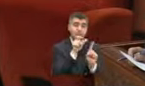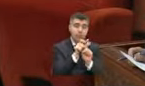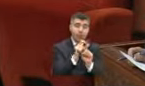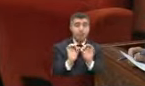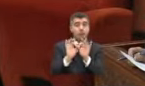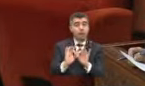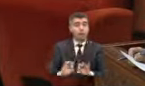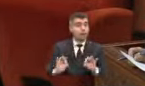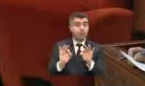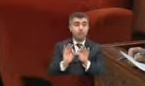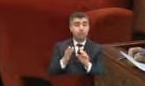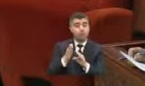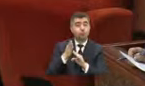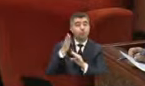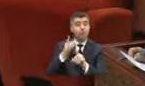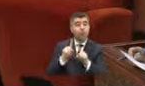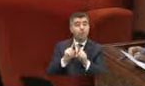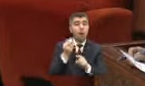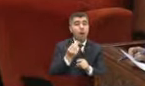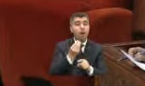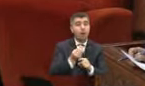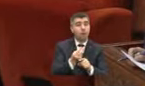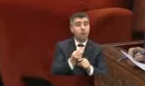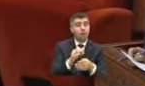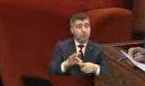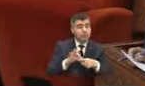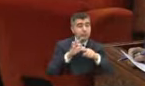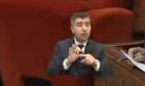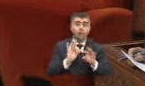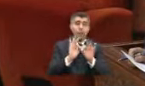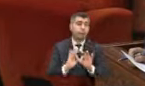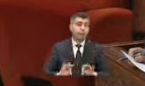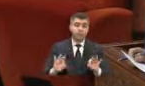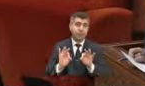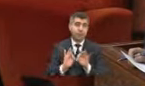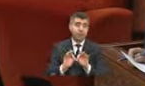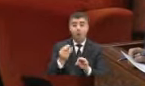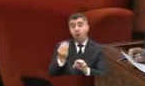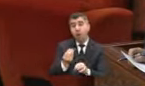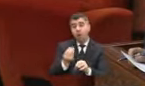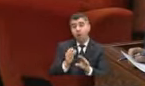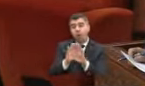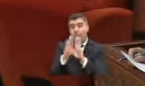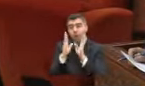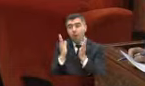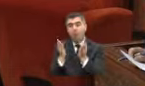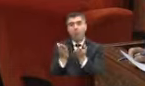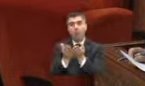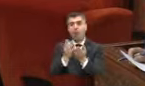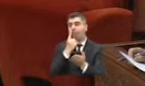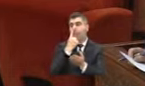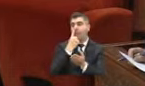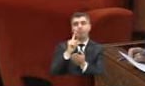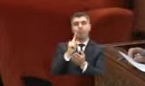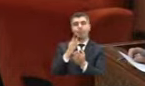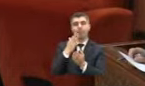مؤسسة لاستقبال الأطفال في وضعية الشارع. الآن أطفال في وضعية الشارع في عمومهم لا يرغبون في الإيواء.